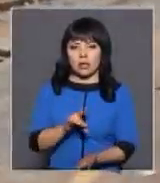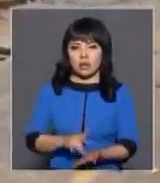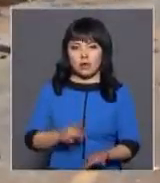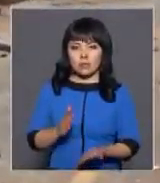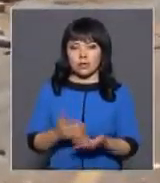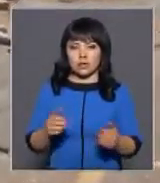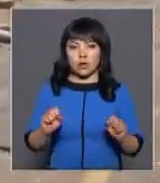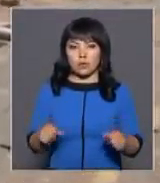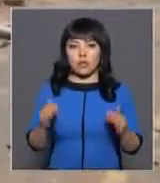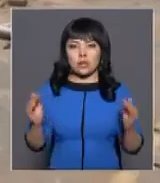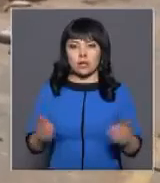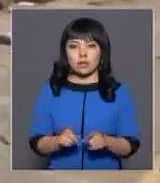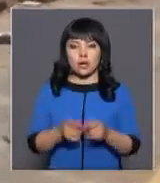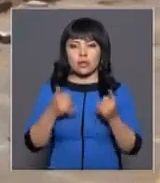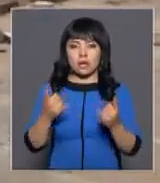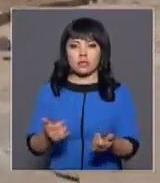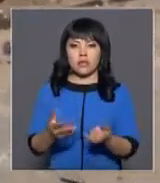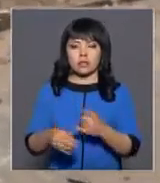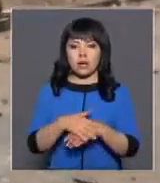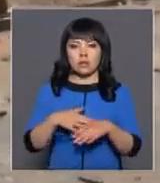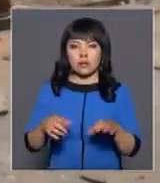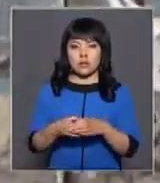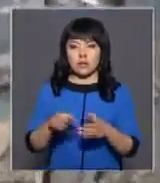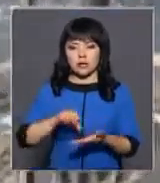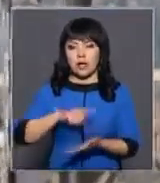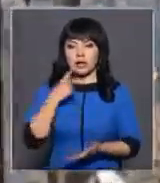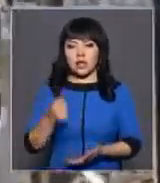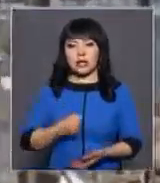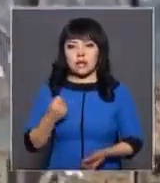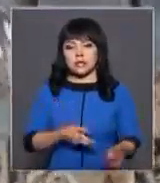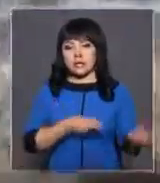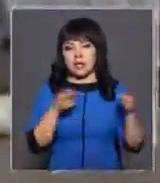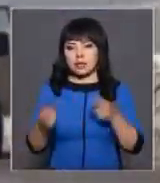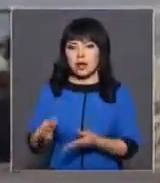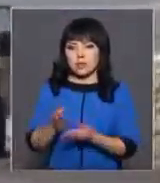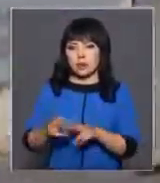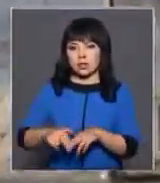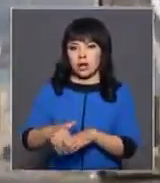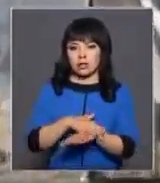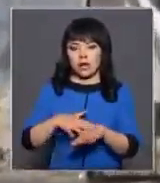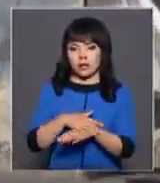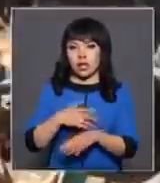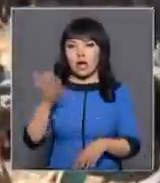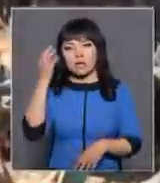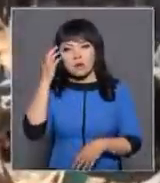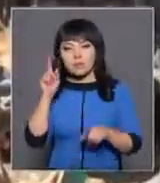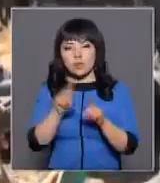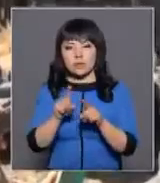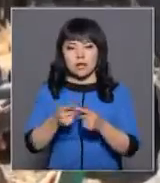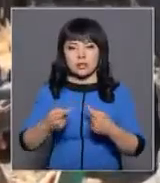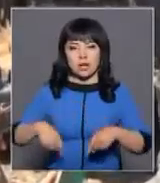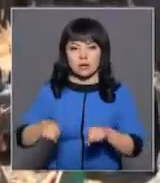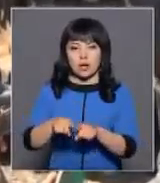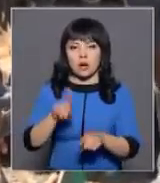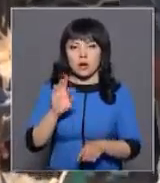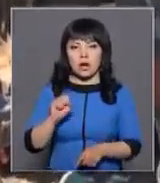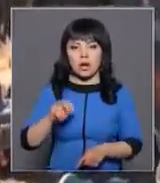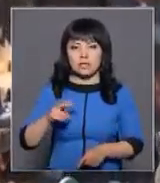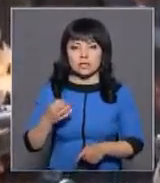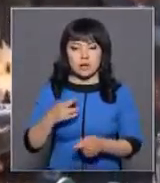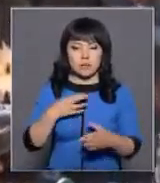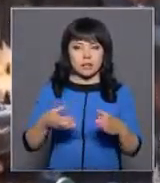шектеулі мөлшерде құрлықтағы әскерилер контингенті келген. Алайда бұл мәліметті араб елдерінен құрылған коалиция өкілдері